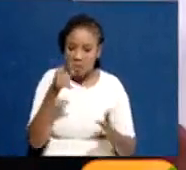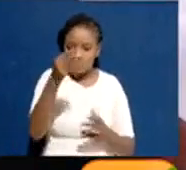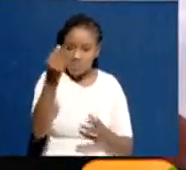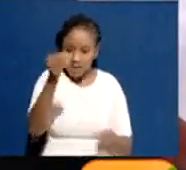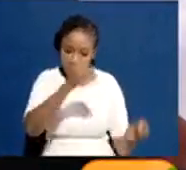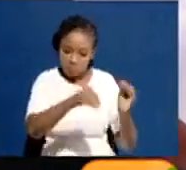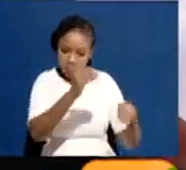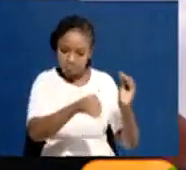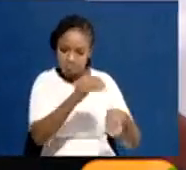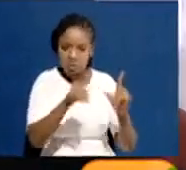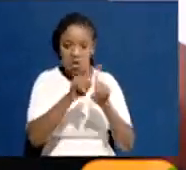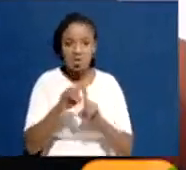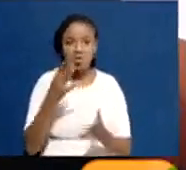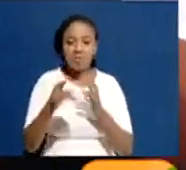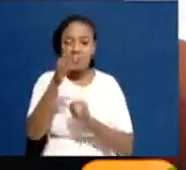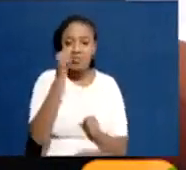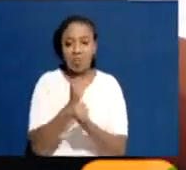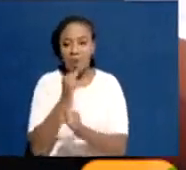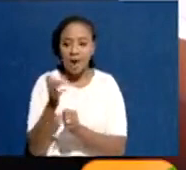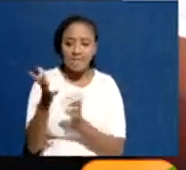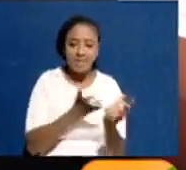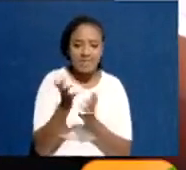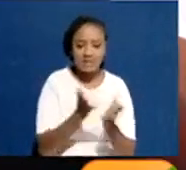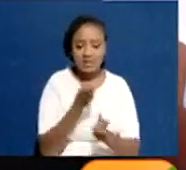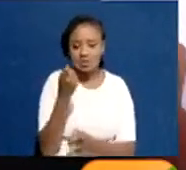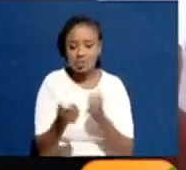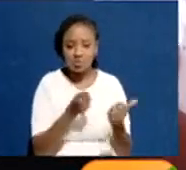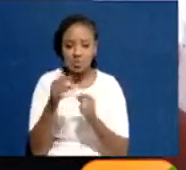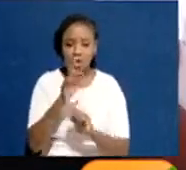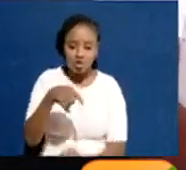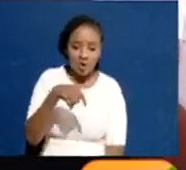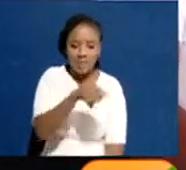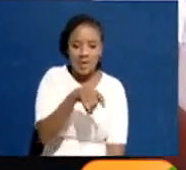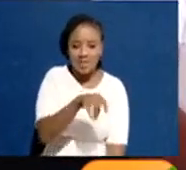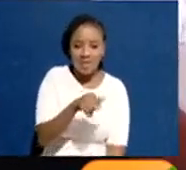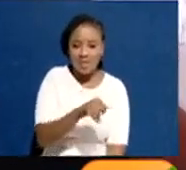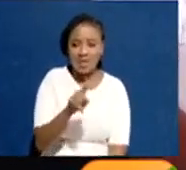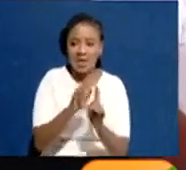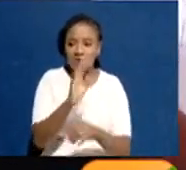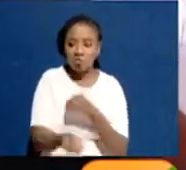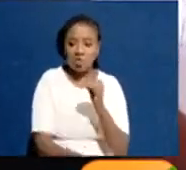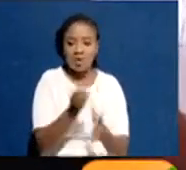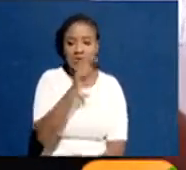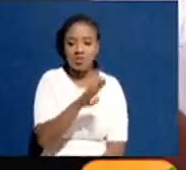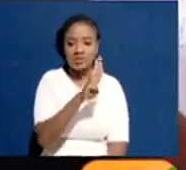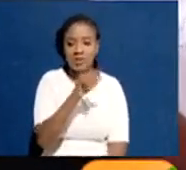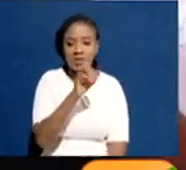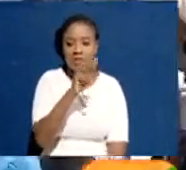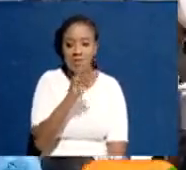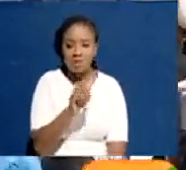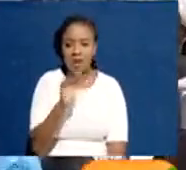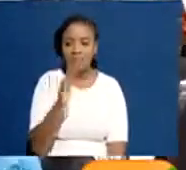kama wewe ni mtu ya kuendesha hustle yako, anza kucontribute na we are launching the Boma Yangu